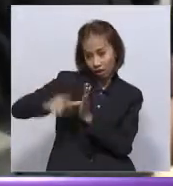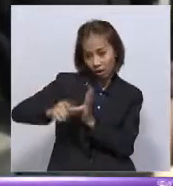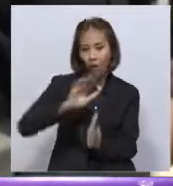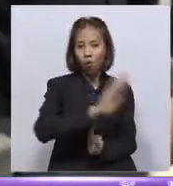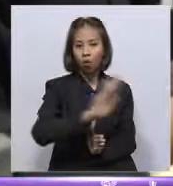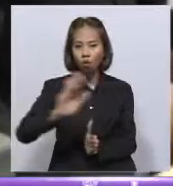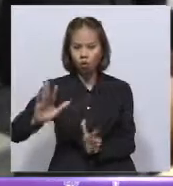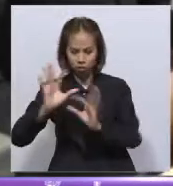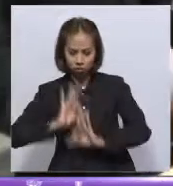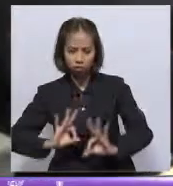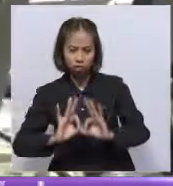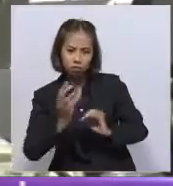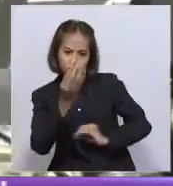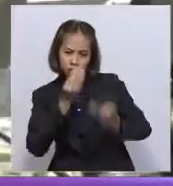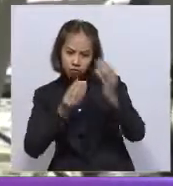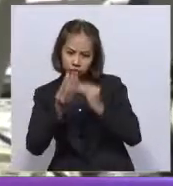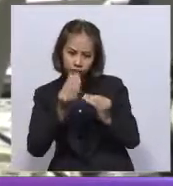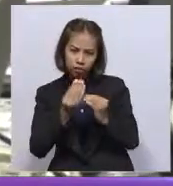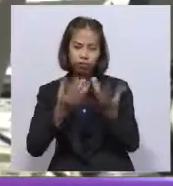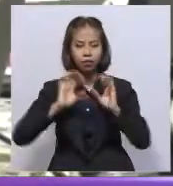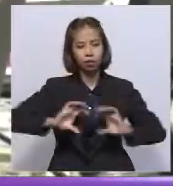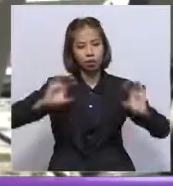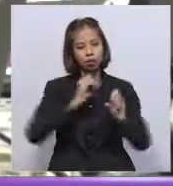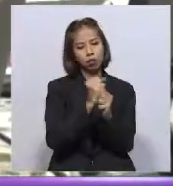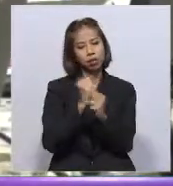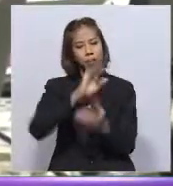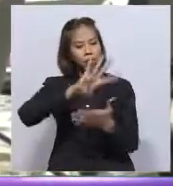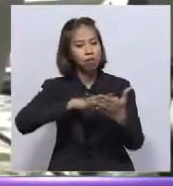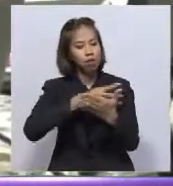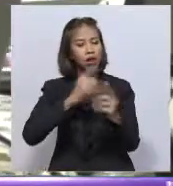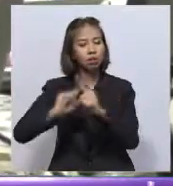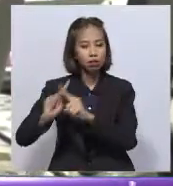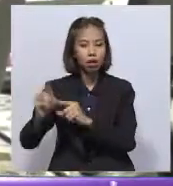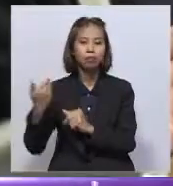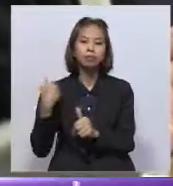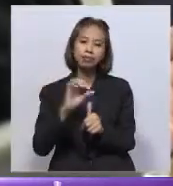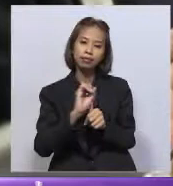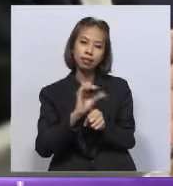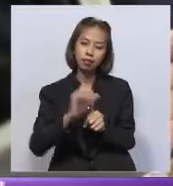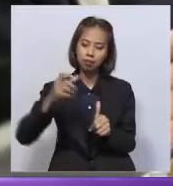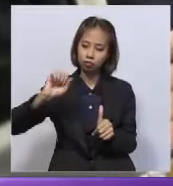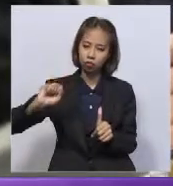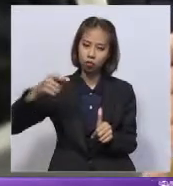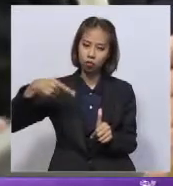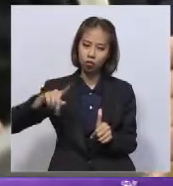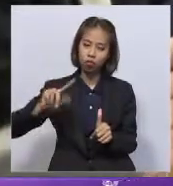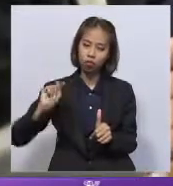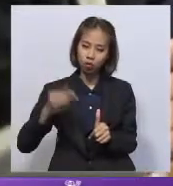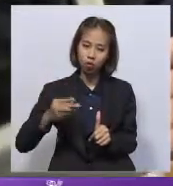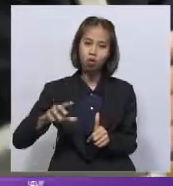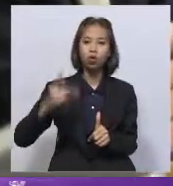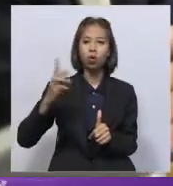ศึกษาข้อมูลการทำงานของรัฐบาลในแต่ละนโยบายรวมถึงข้อเสนอแนะของสปท.สนช.และคร